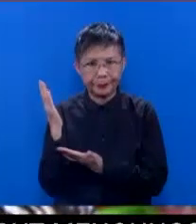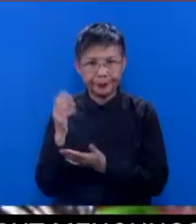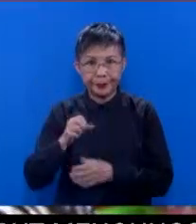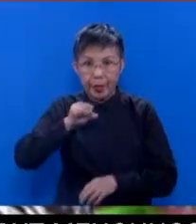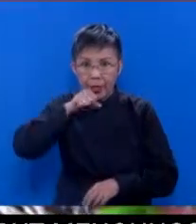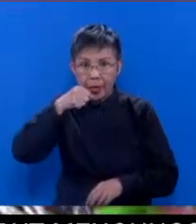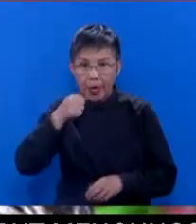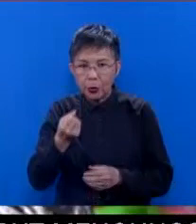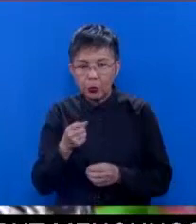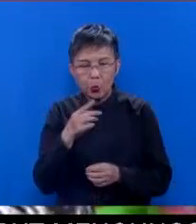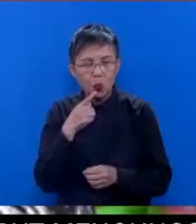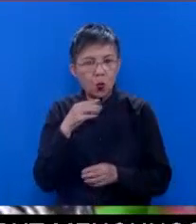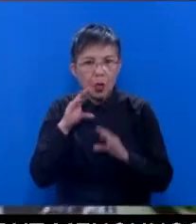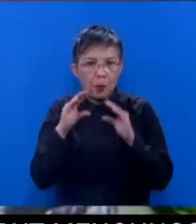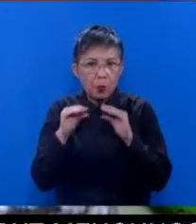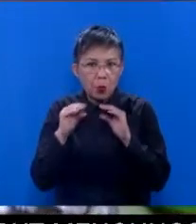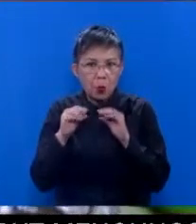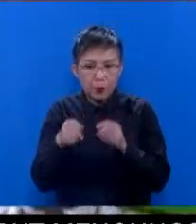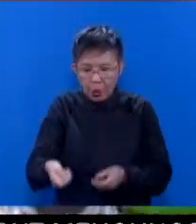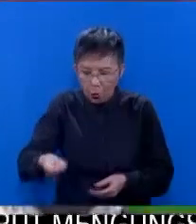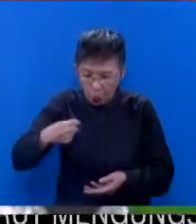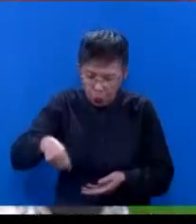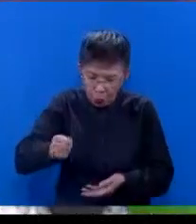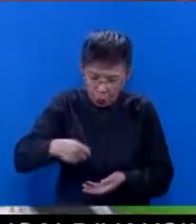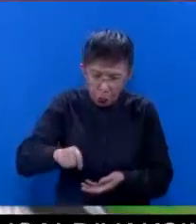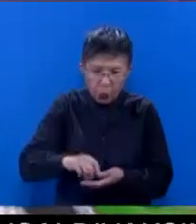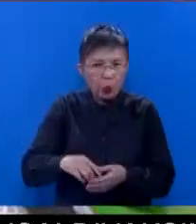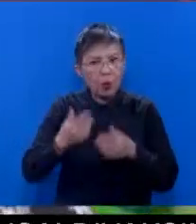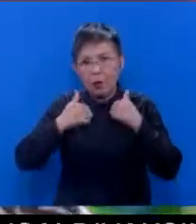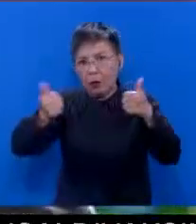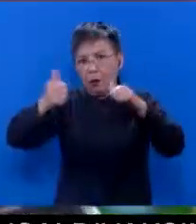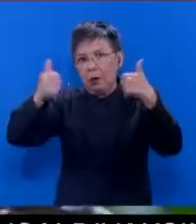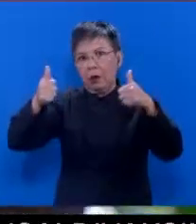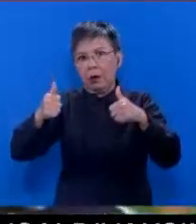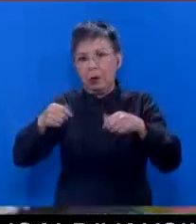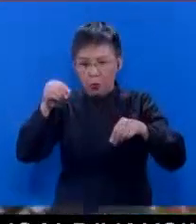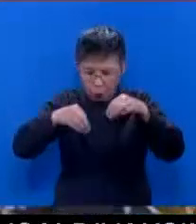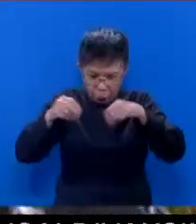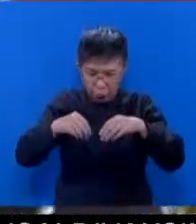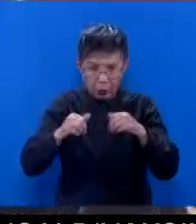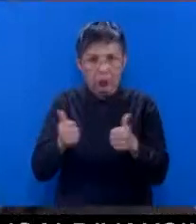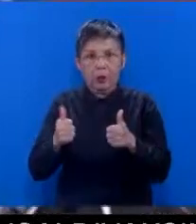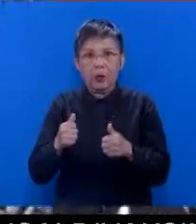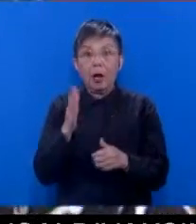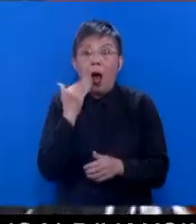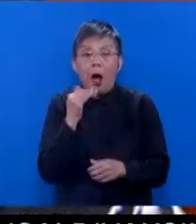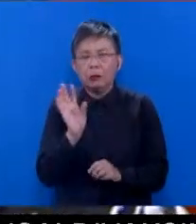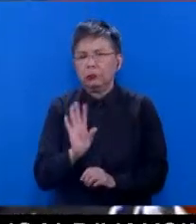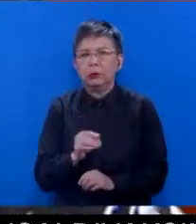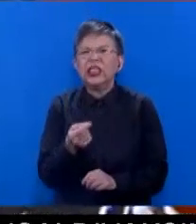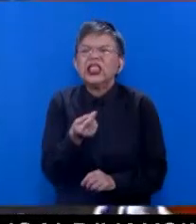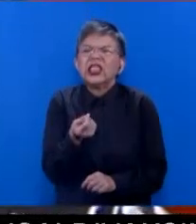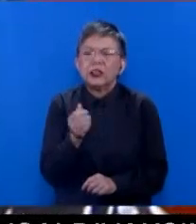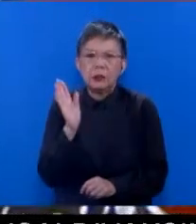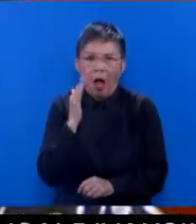Daging baksonya lembut dan gurih, tambahan kuah rendangnya ini juga juara banget. Rempahnya kuat dan nggak pedas.